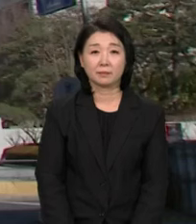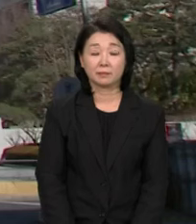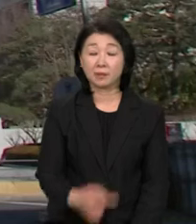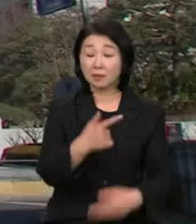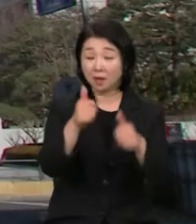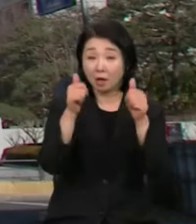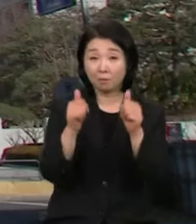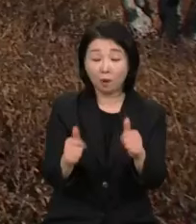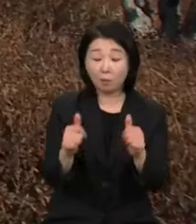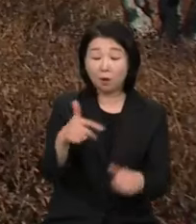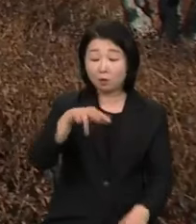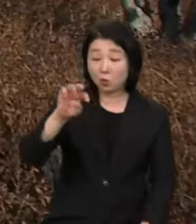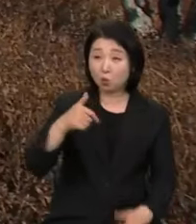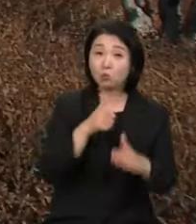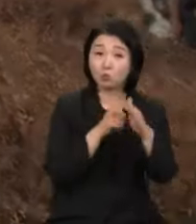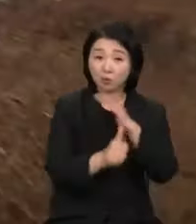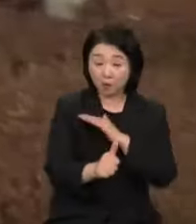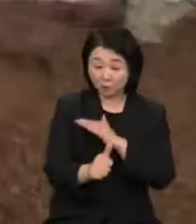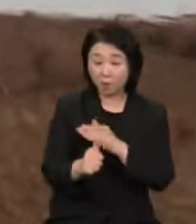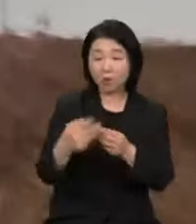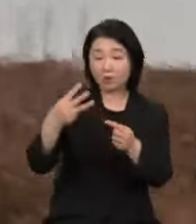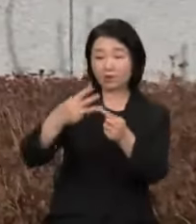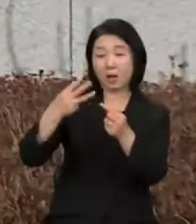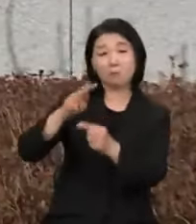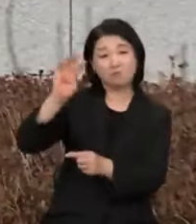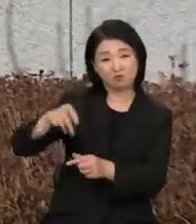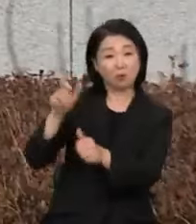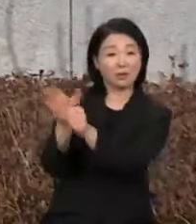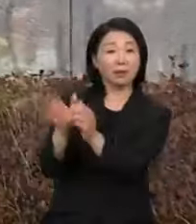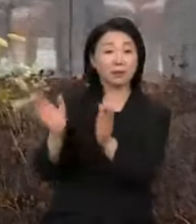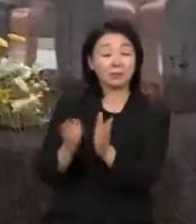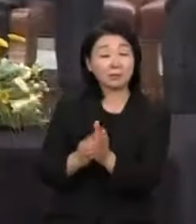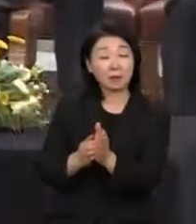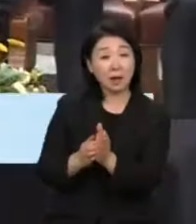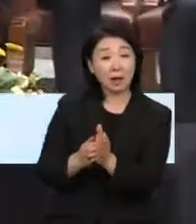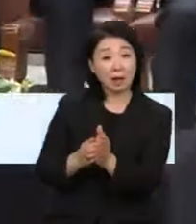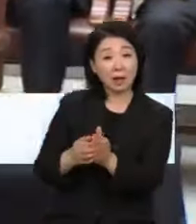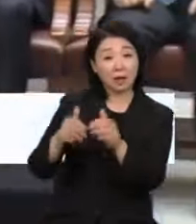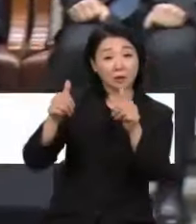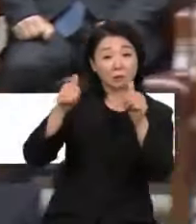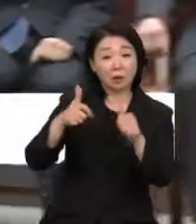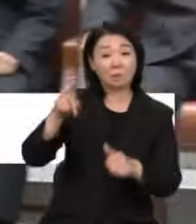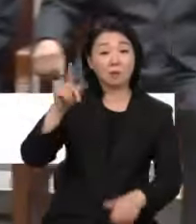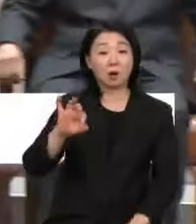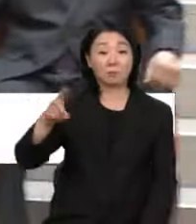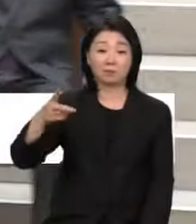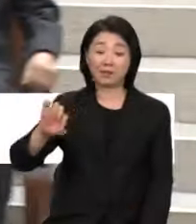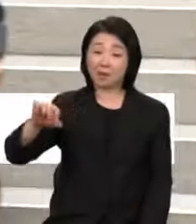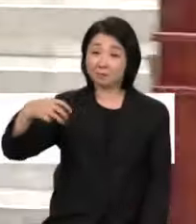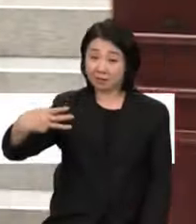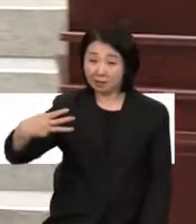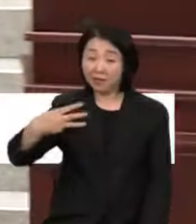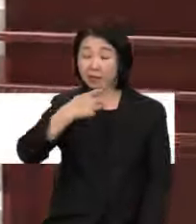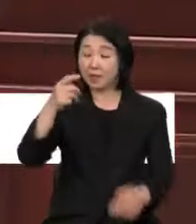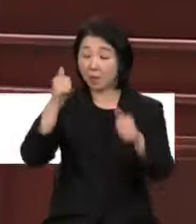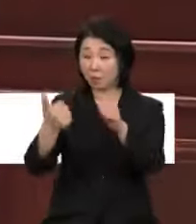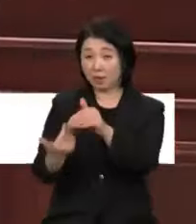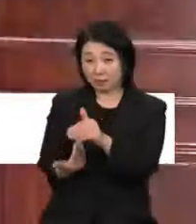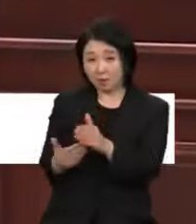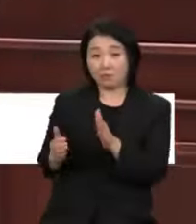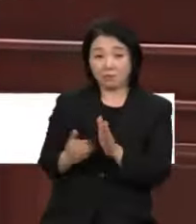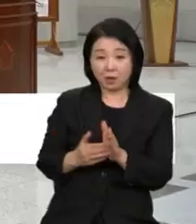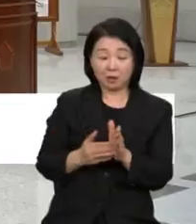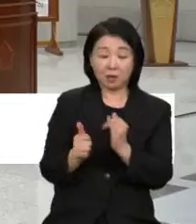대법원은 조국 대표 사건을 대법원 3부로 배당했습니다. 주심은 엄상필 대법관입니다. 대법관이 되기 전 조